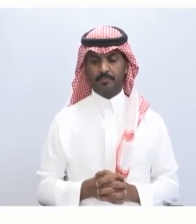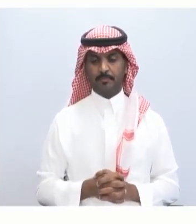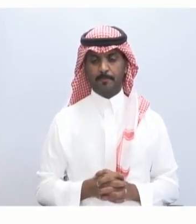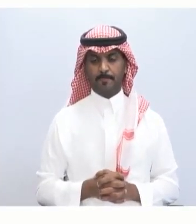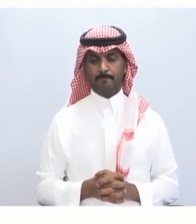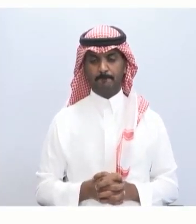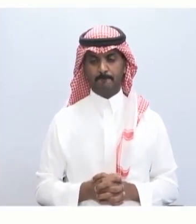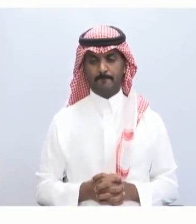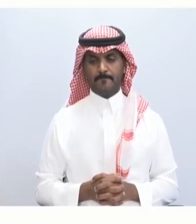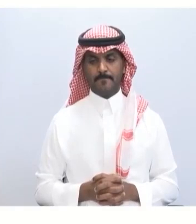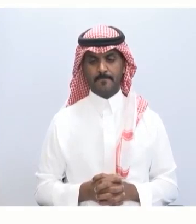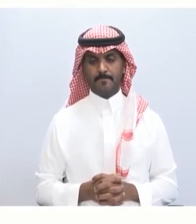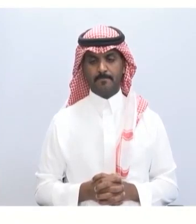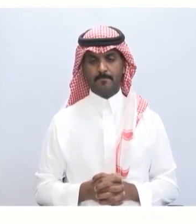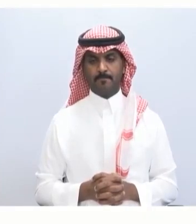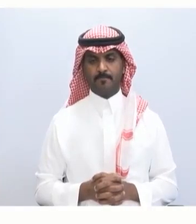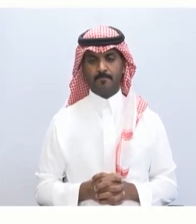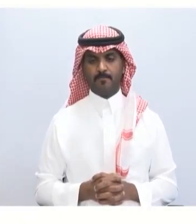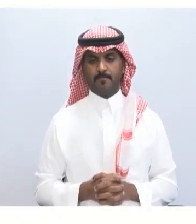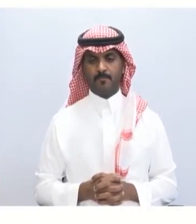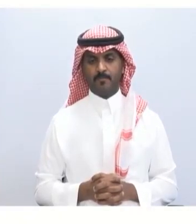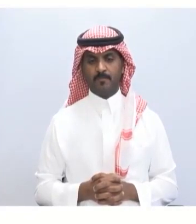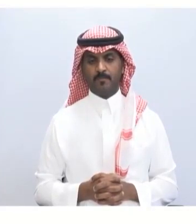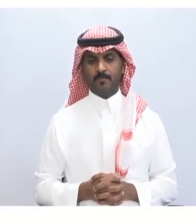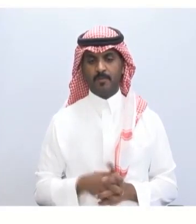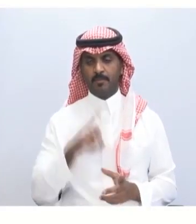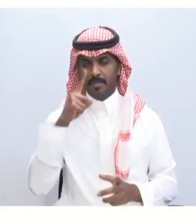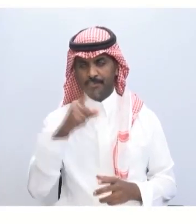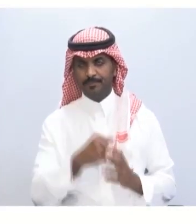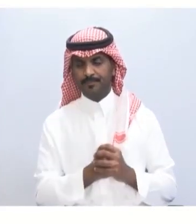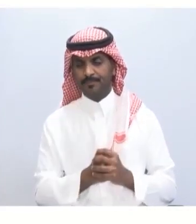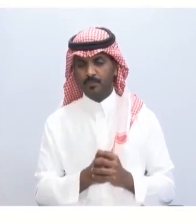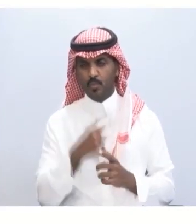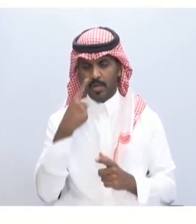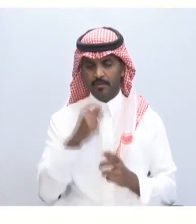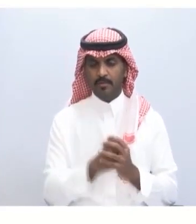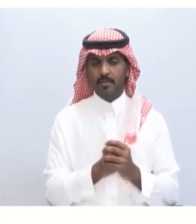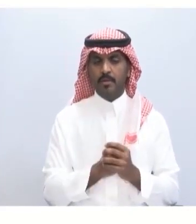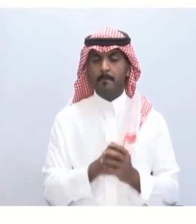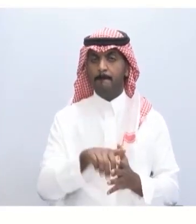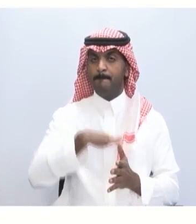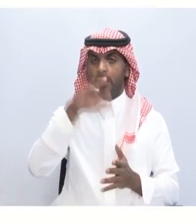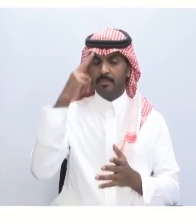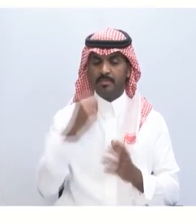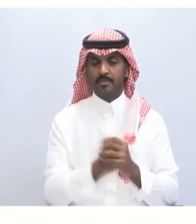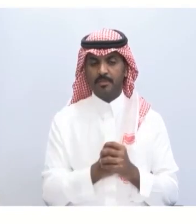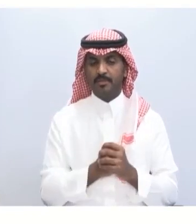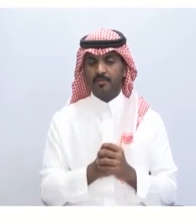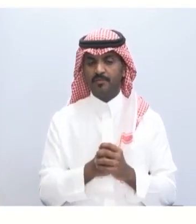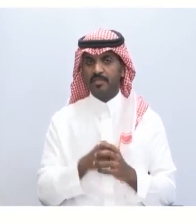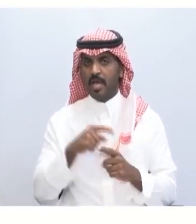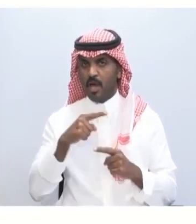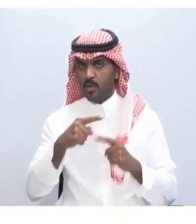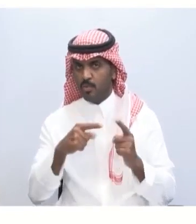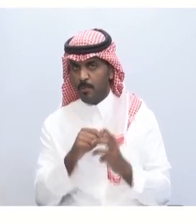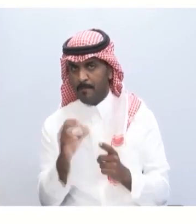الطلاب ممتازين ابنائي نلاحظ ان الملك عبد العزيز في تحركه من